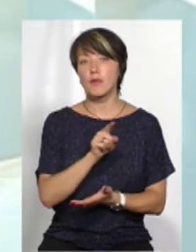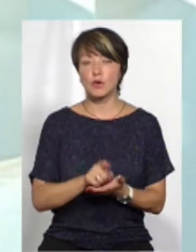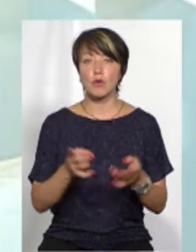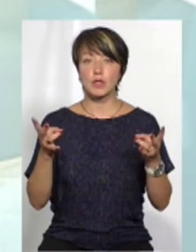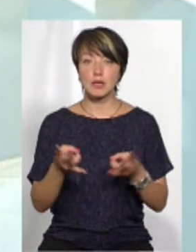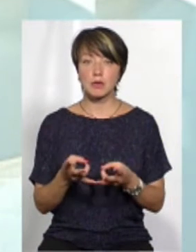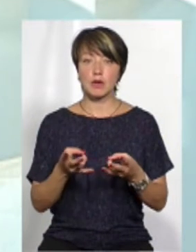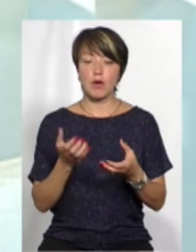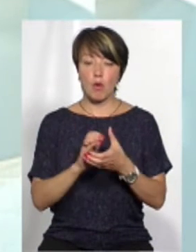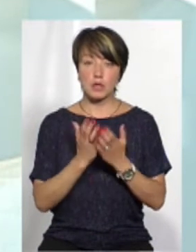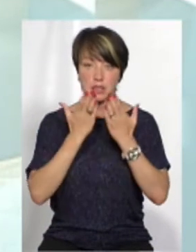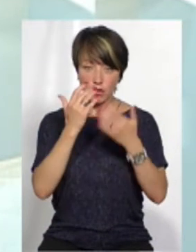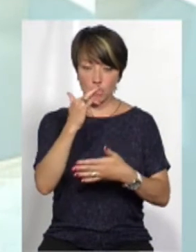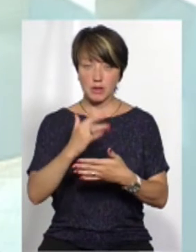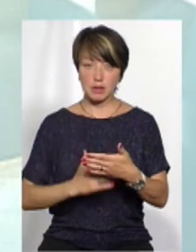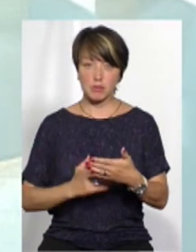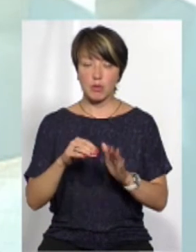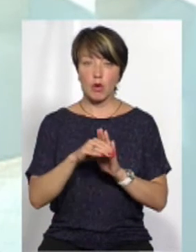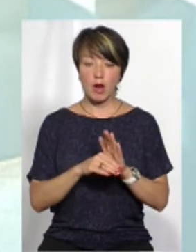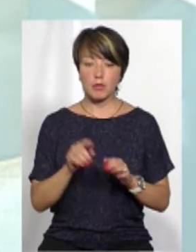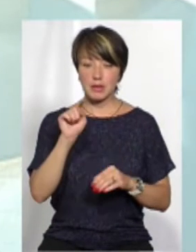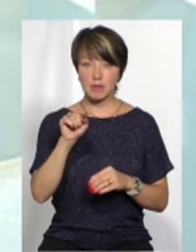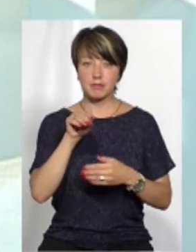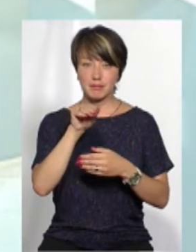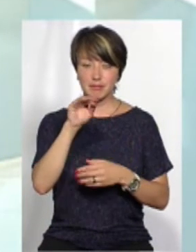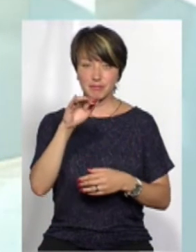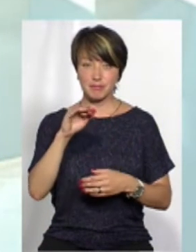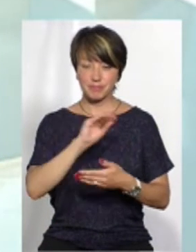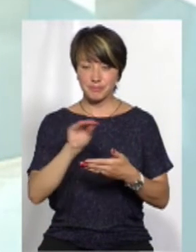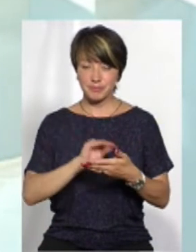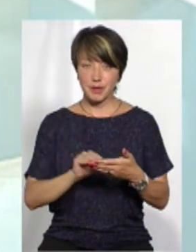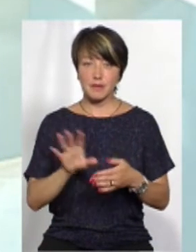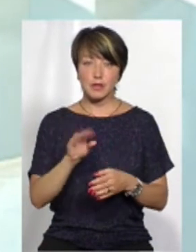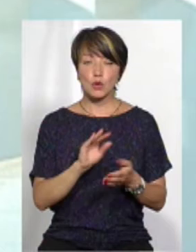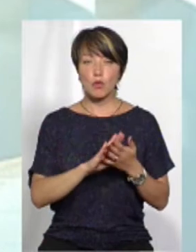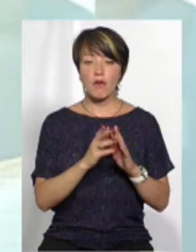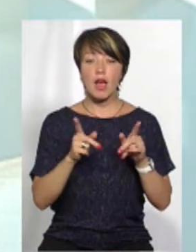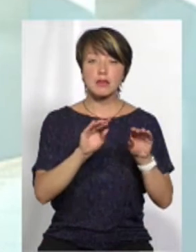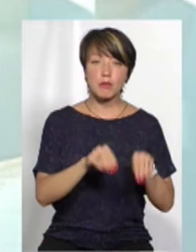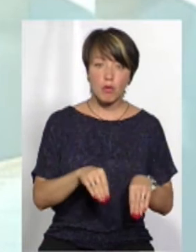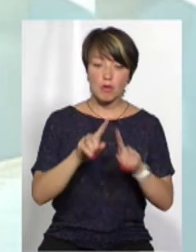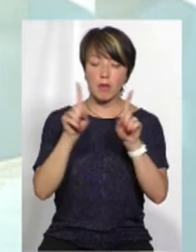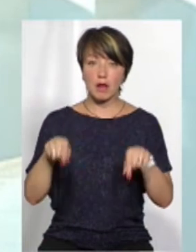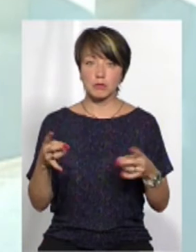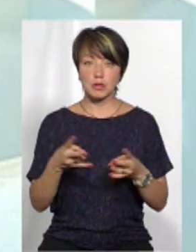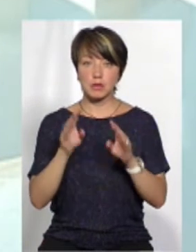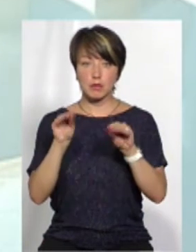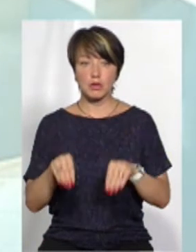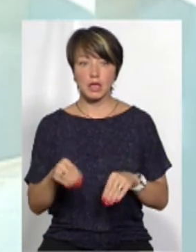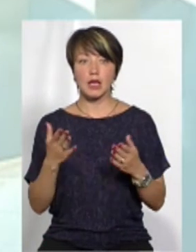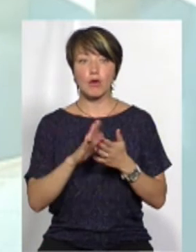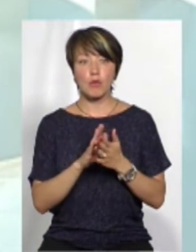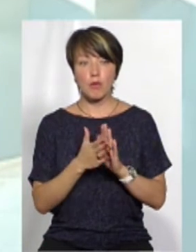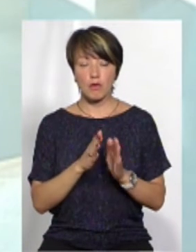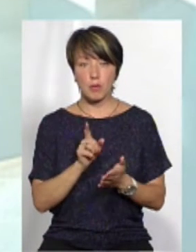обов'язково потрібно ознайомитися з самою програмою. Там визначені всі умови, тобто як заповнювати, які бланки потрібно заповнити,